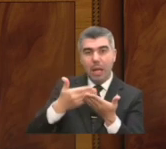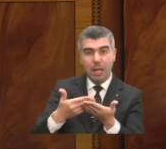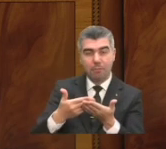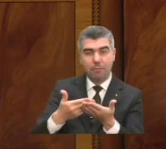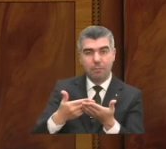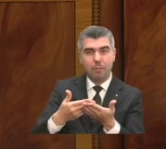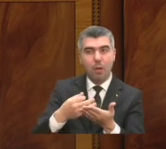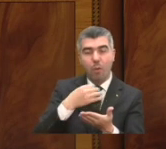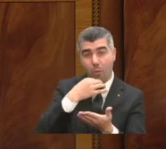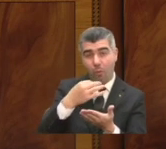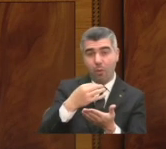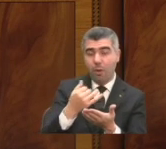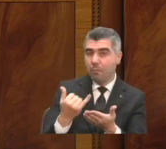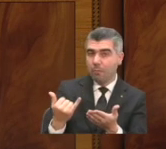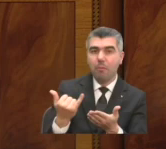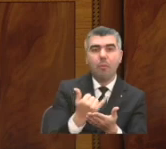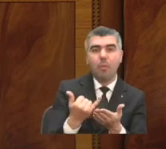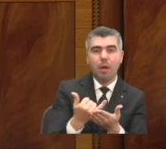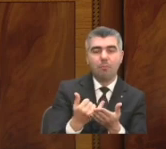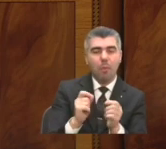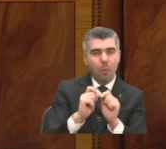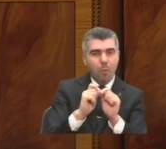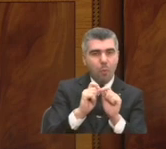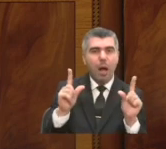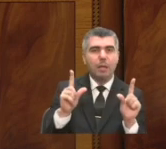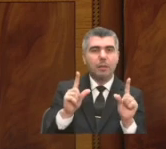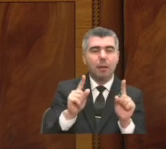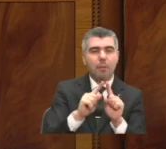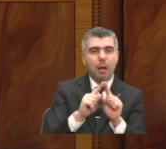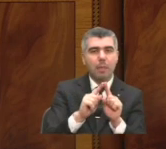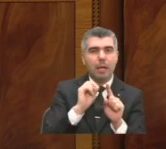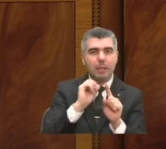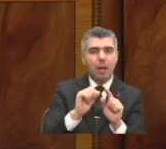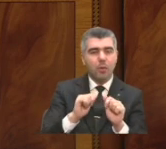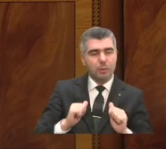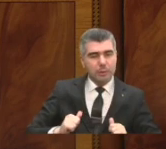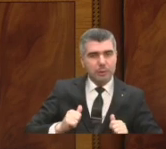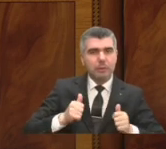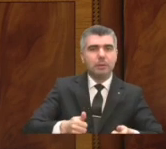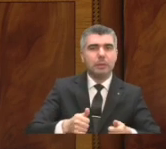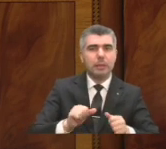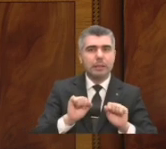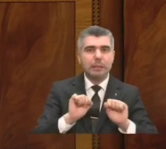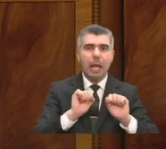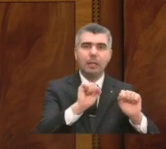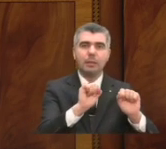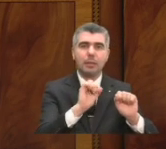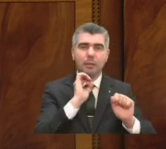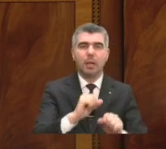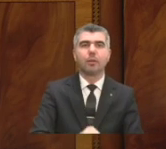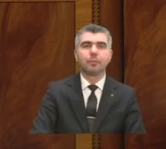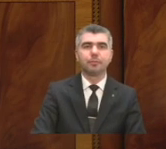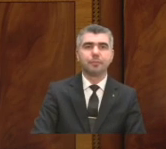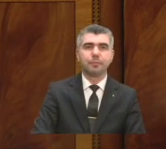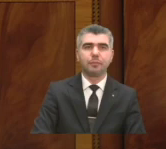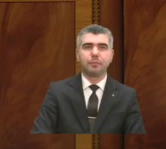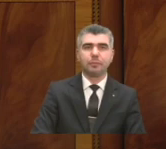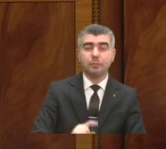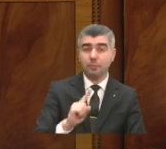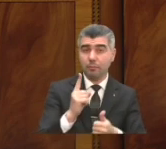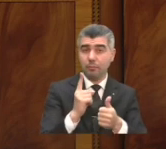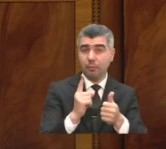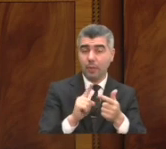هو السبيل الأنجع لرفع التحديات الوطنية الداخلية أولاً، ثم